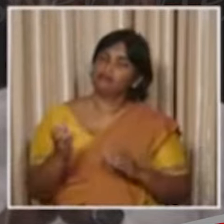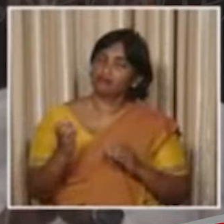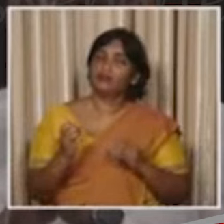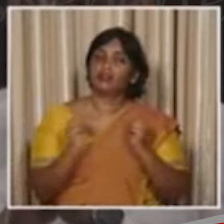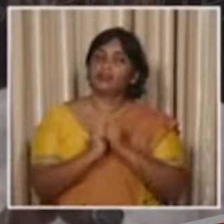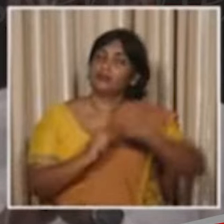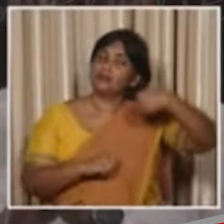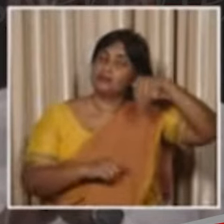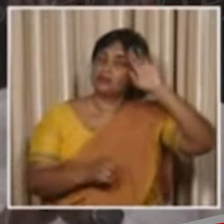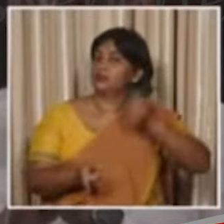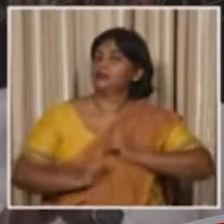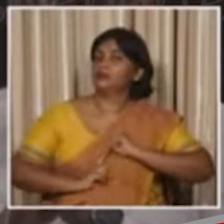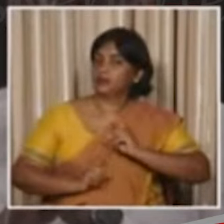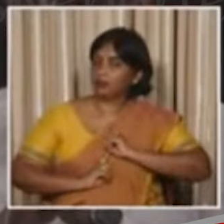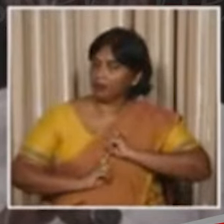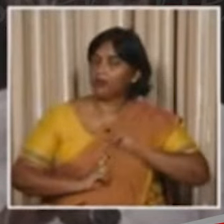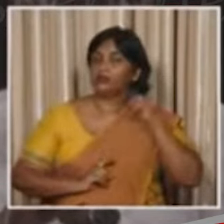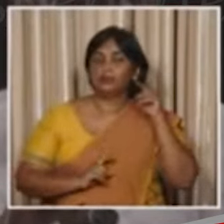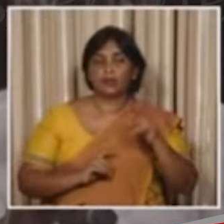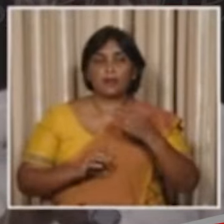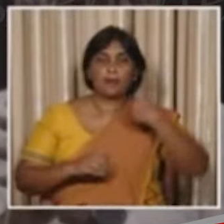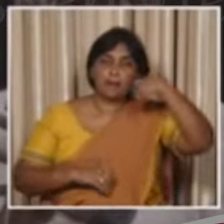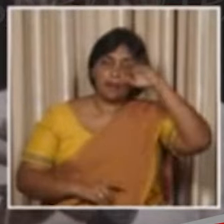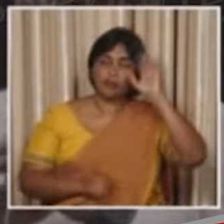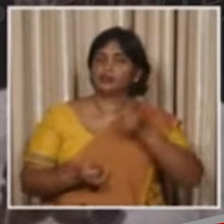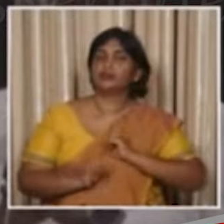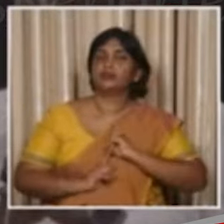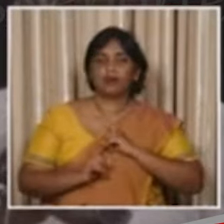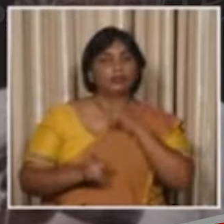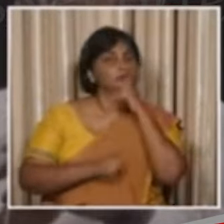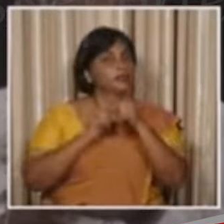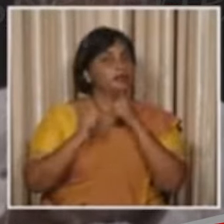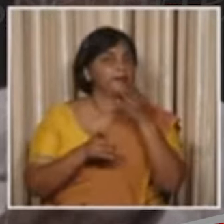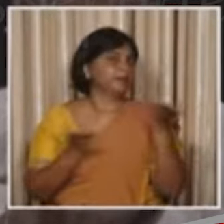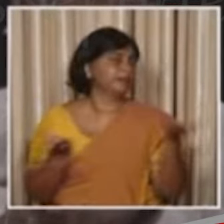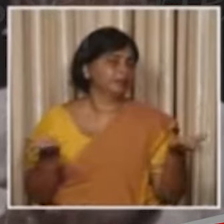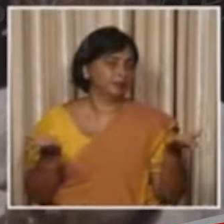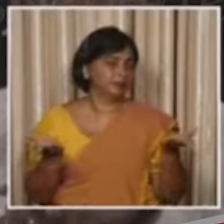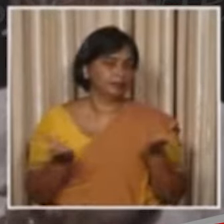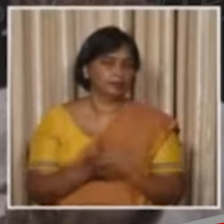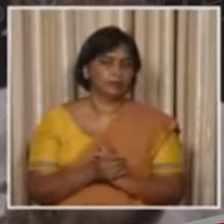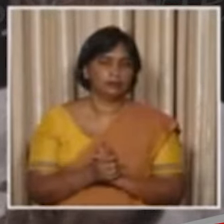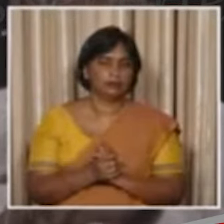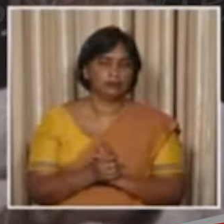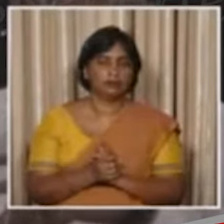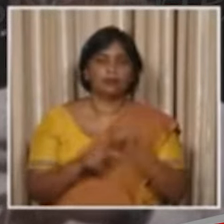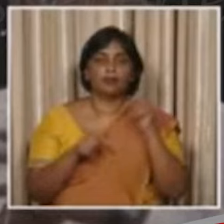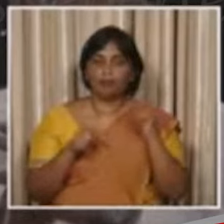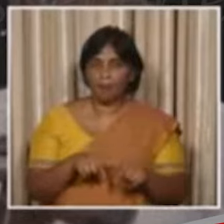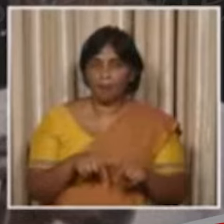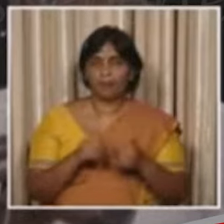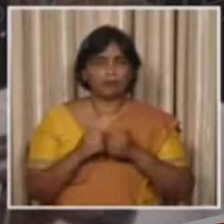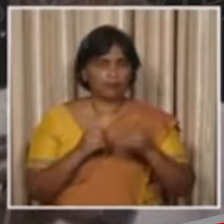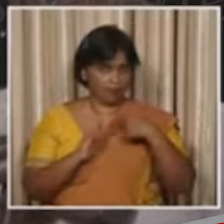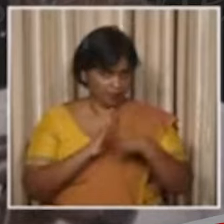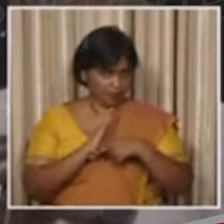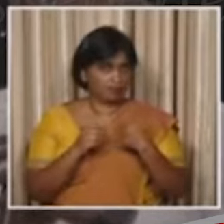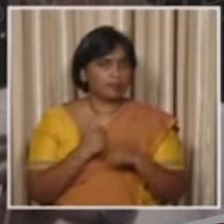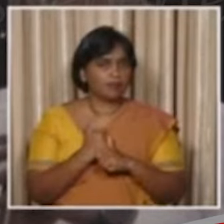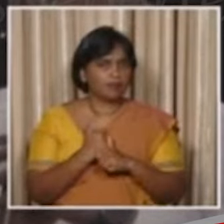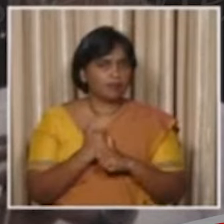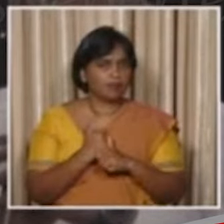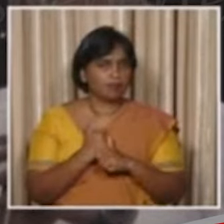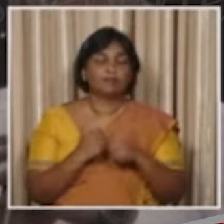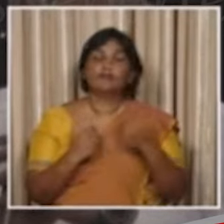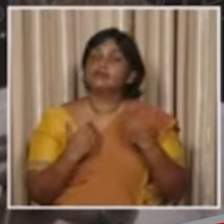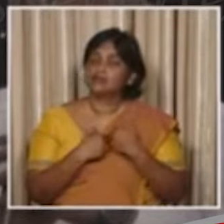වැඩසහ මුගේ ඉන්නා වගේම old model එකේ ඉඳගෙන තමයි කය නායකලා තාම කතා කරන්නේ. දැන් මෙතන ඉඳලාද අපේ රට හදන්නේ?